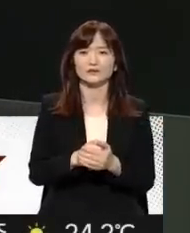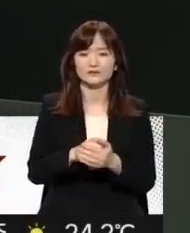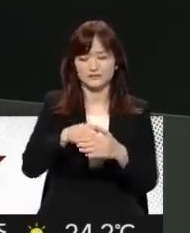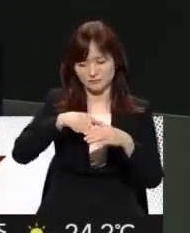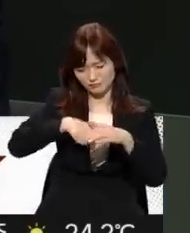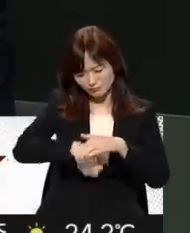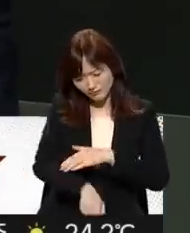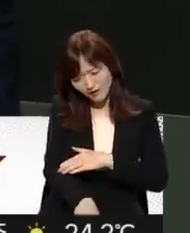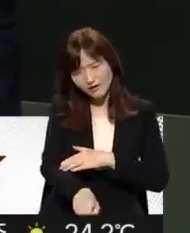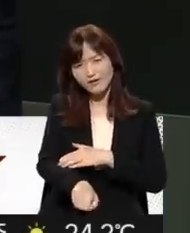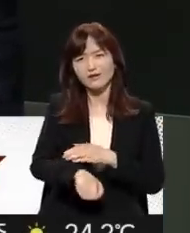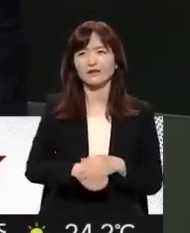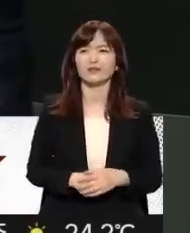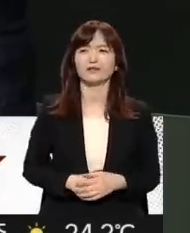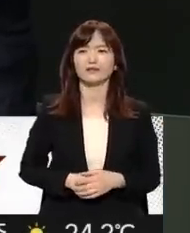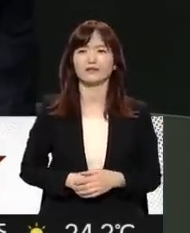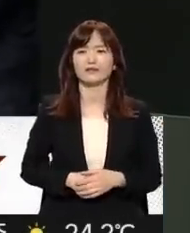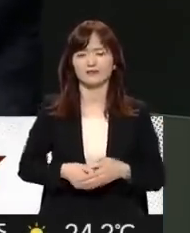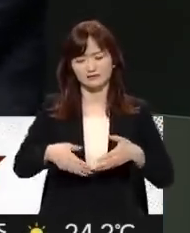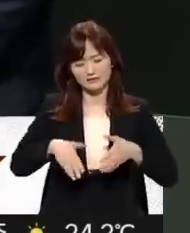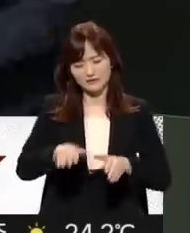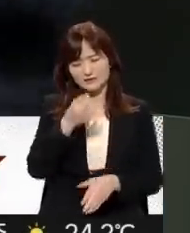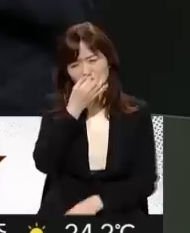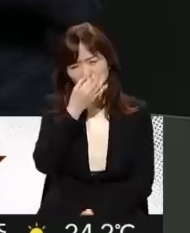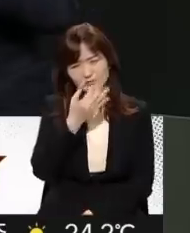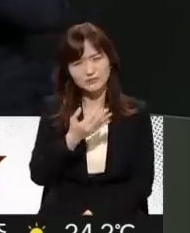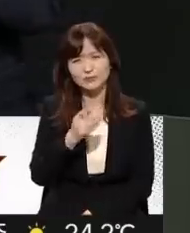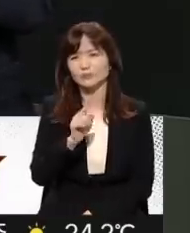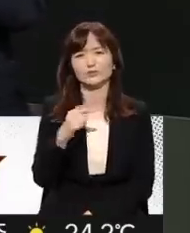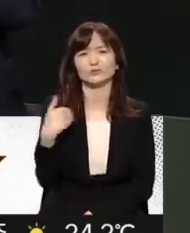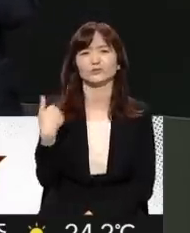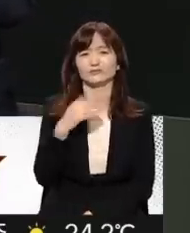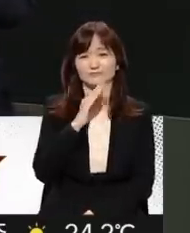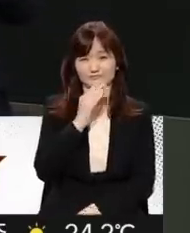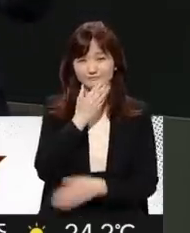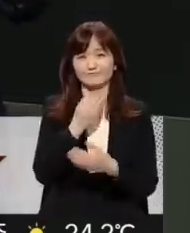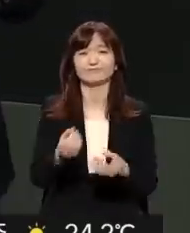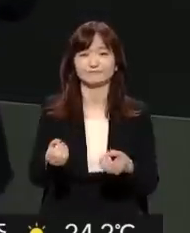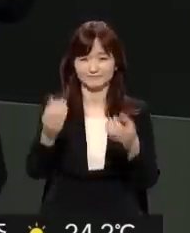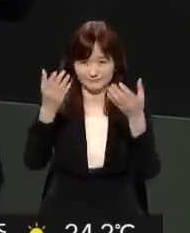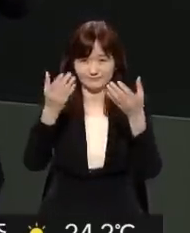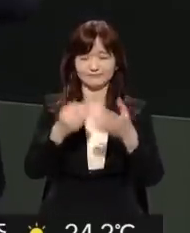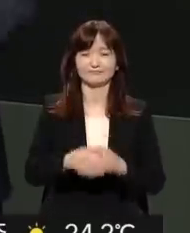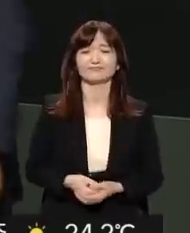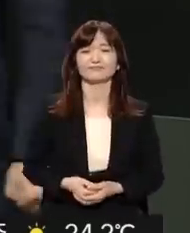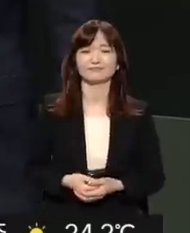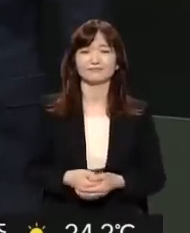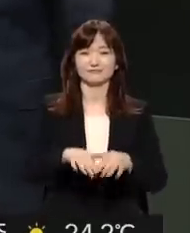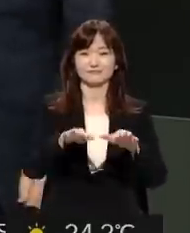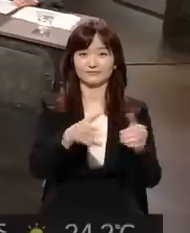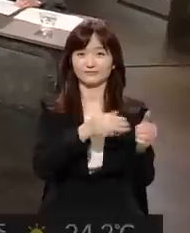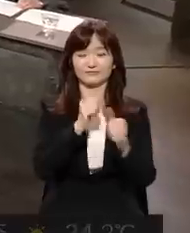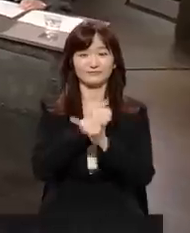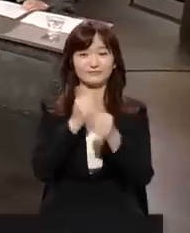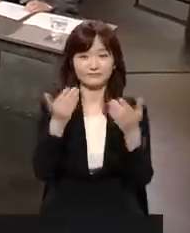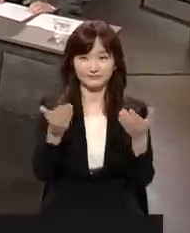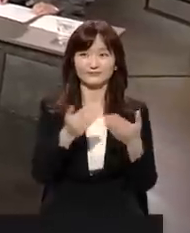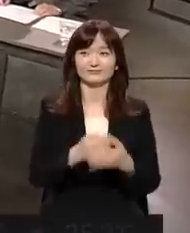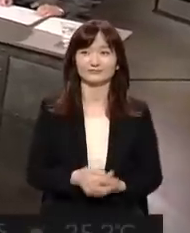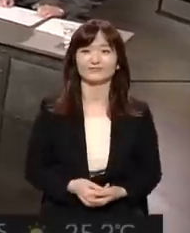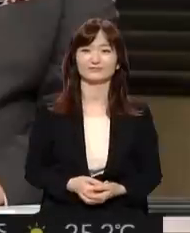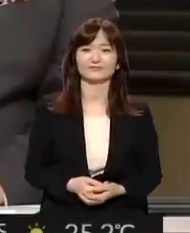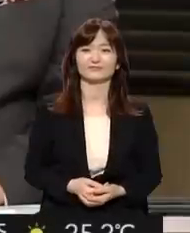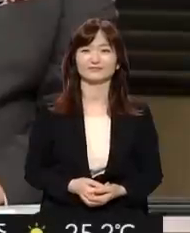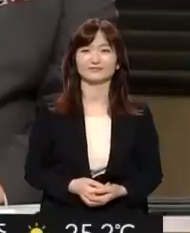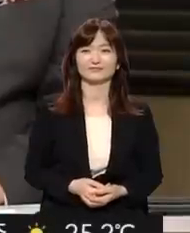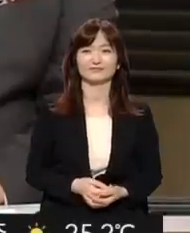쌍둥이 얼마나 힘드셨을지 진짜 가늠도 안 됩니다. 정말 축하드리고요. 장하십니다. 자, 오늘 출연자 소개 올리죠.